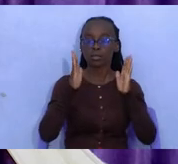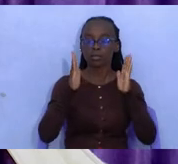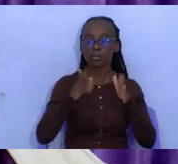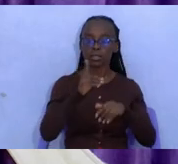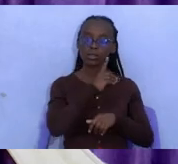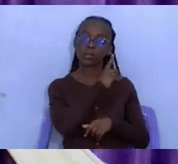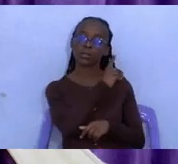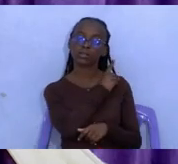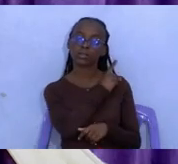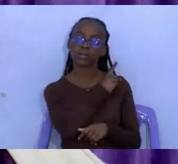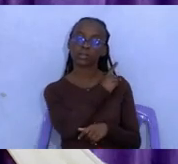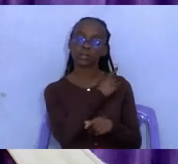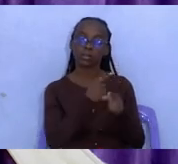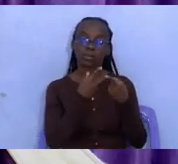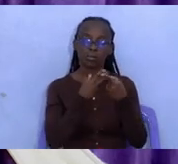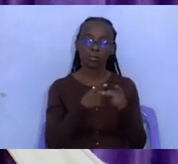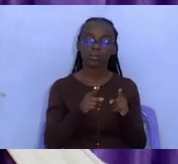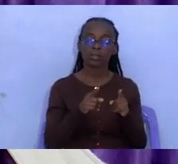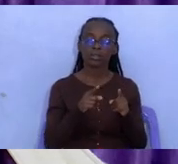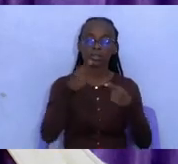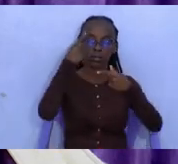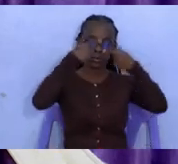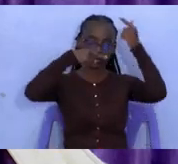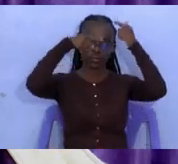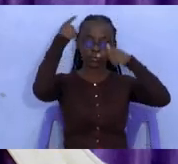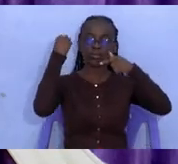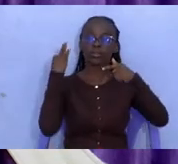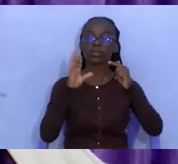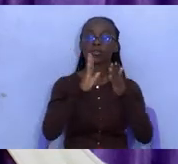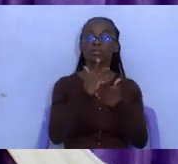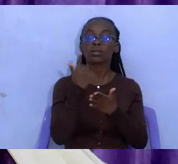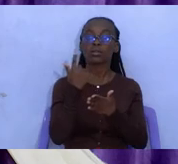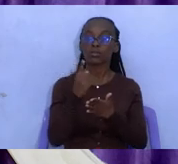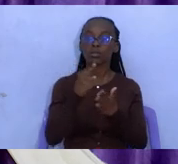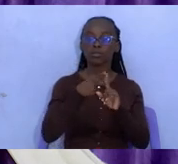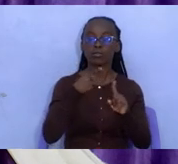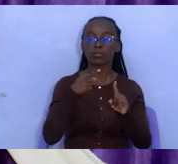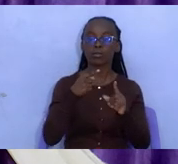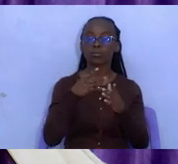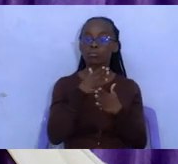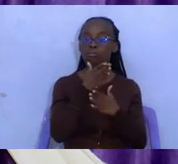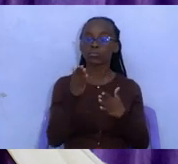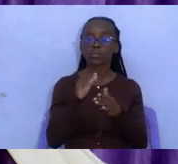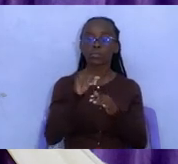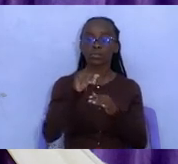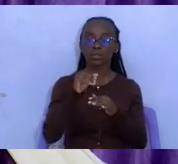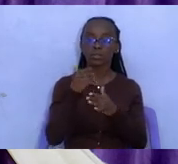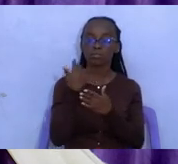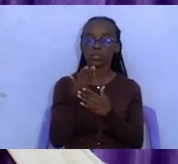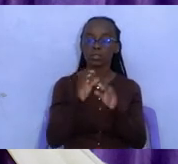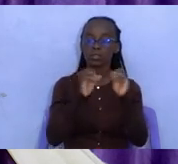doctor. Lakini hebu nikuambie, ushindi wa mtu hautoki kwa hizo vitu. Licha ya kwamba zile vitu ni vizuri